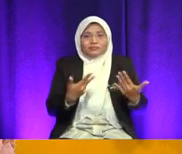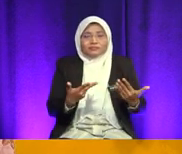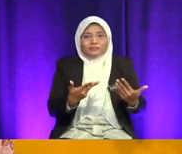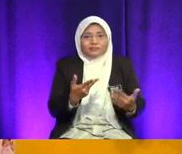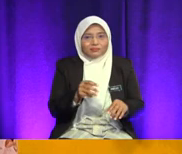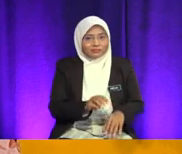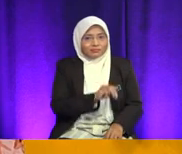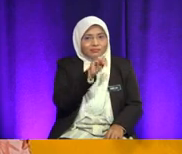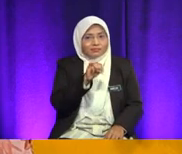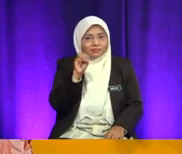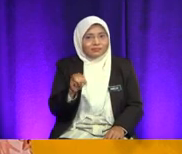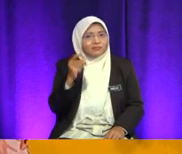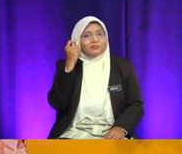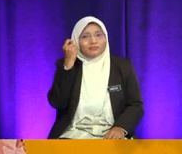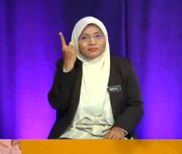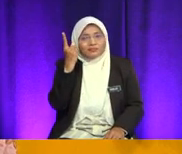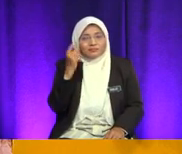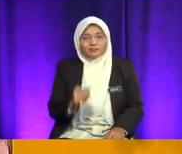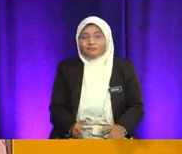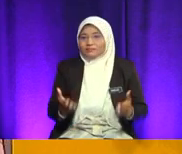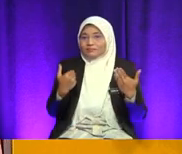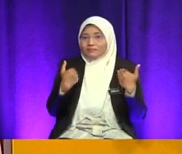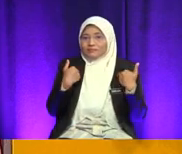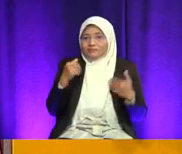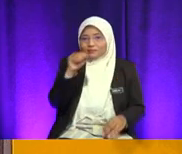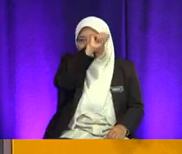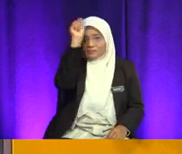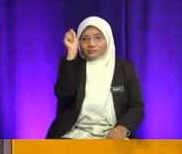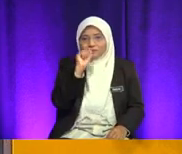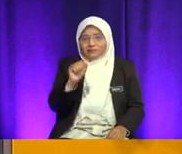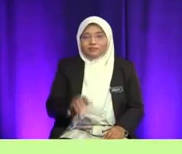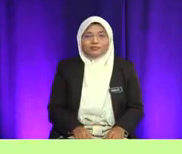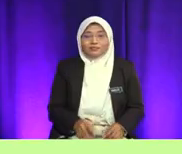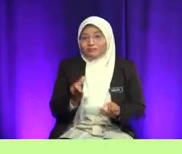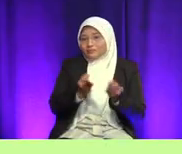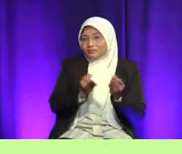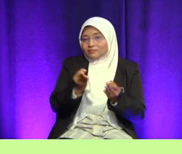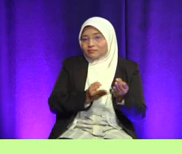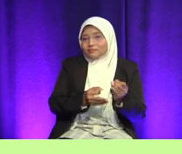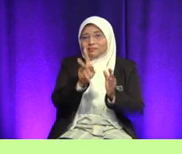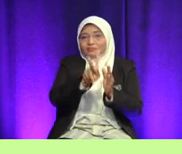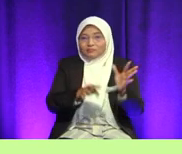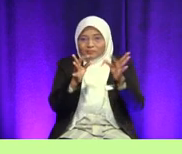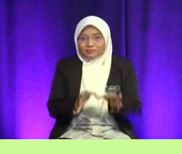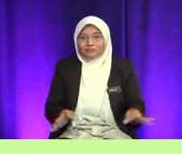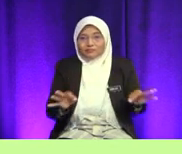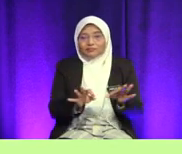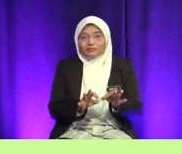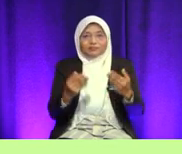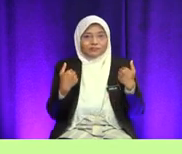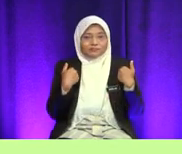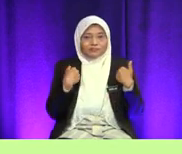kita terus kepada soal lain Uraikan kepentingan mewujudkan negara berdaulat